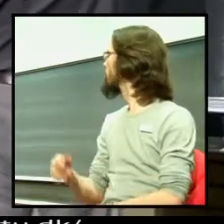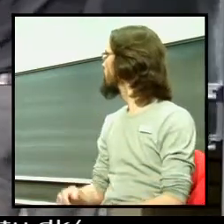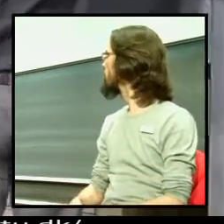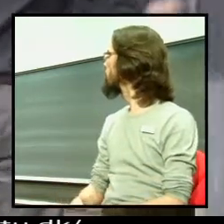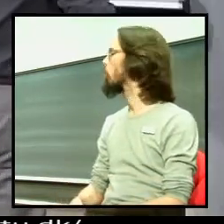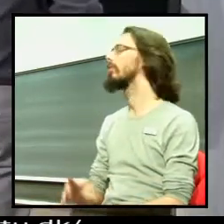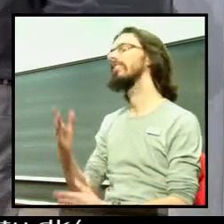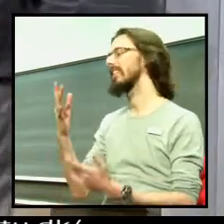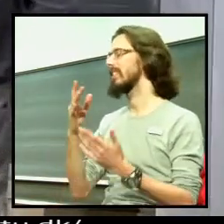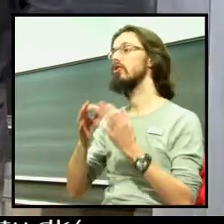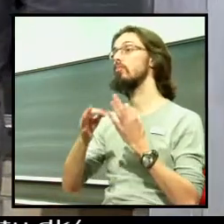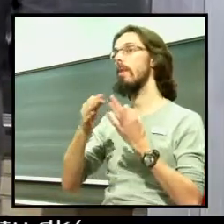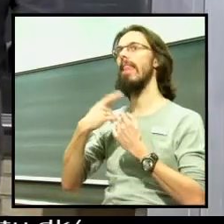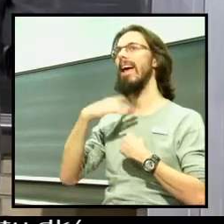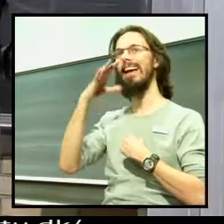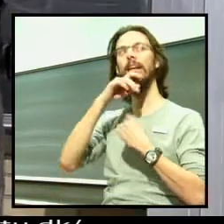Sådan der.